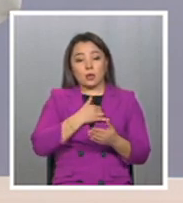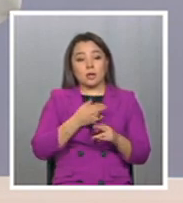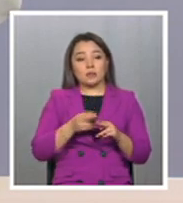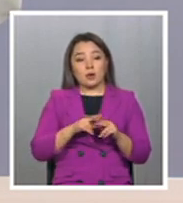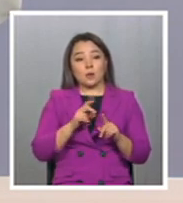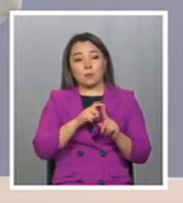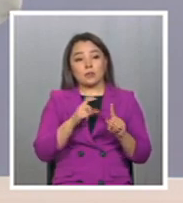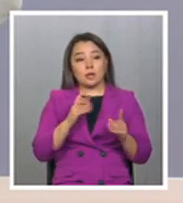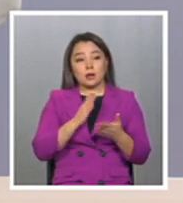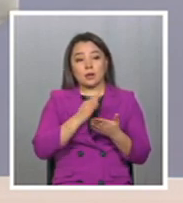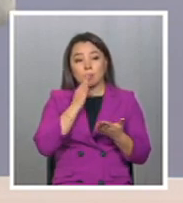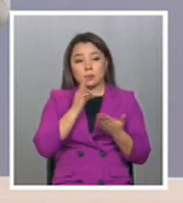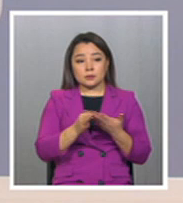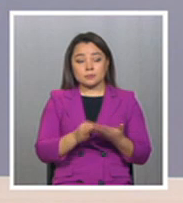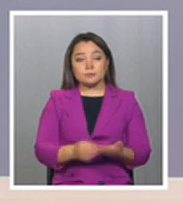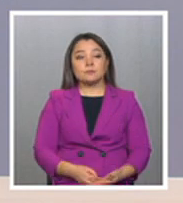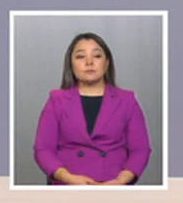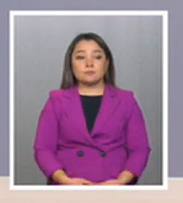анаграммах?